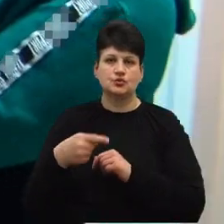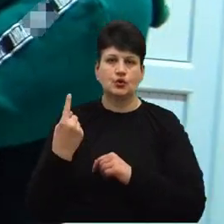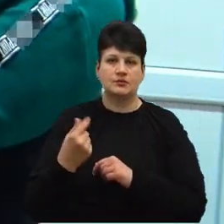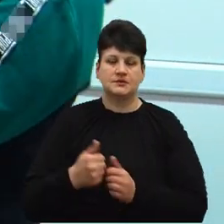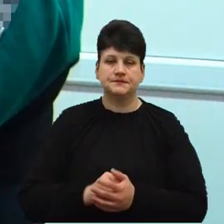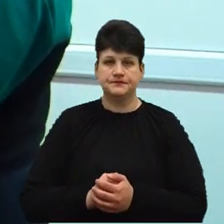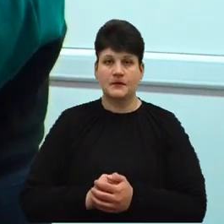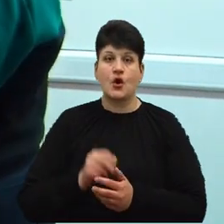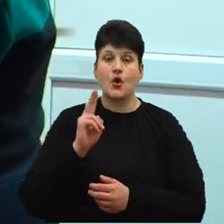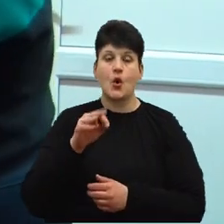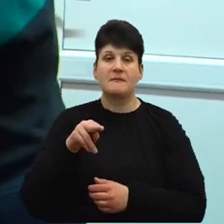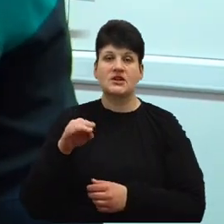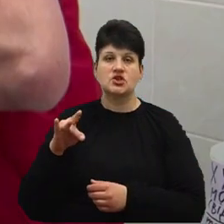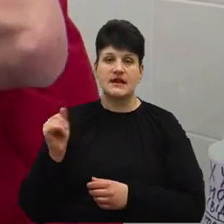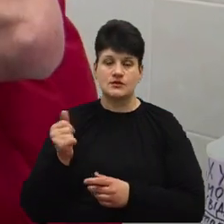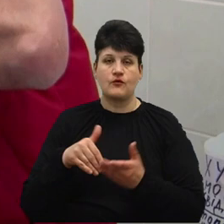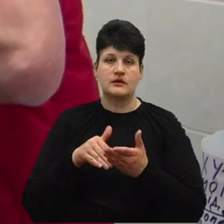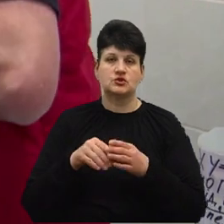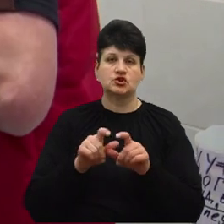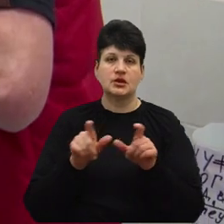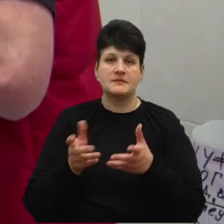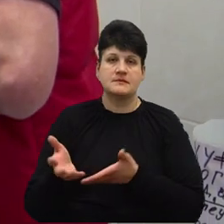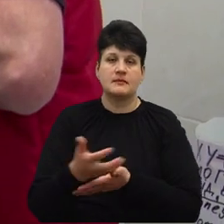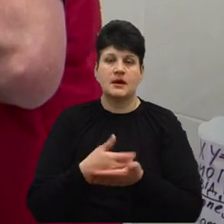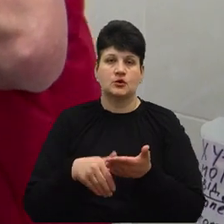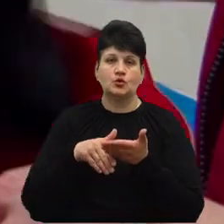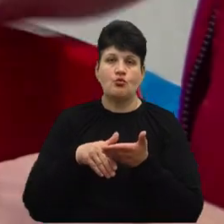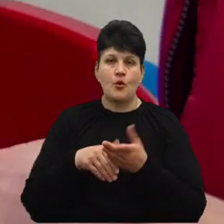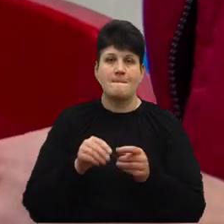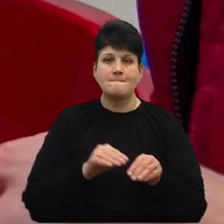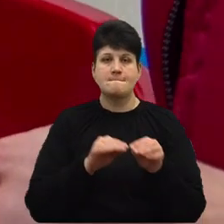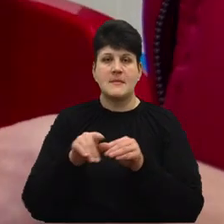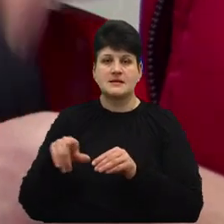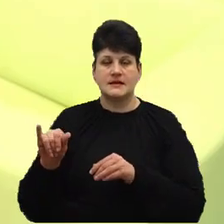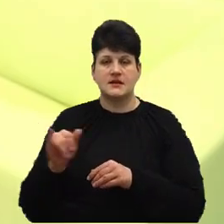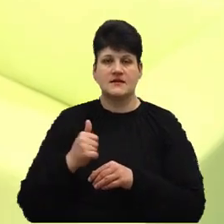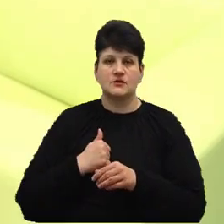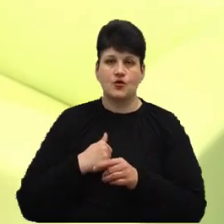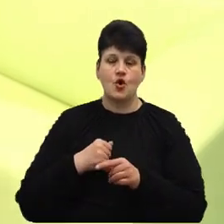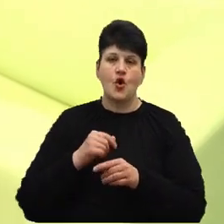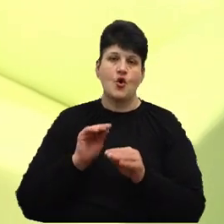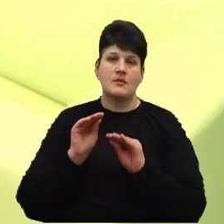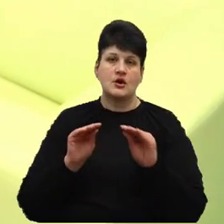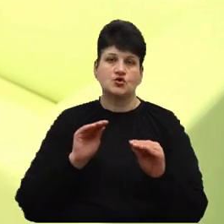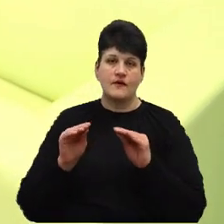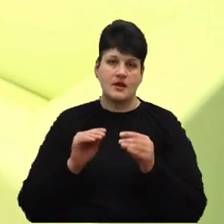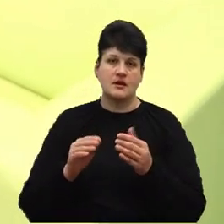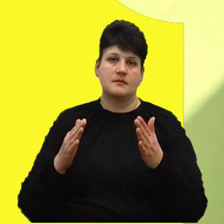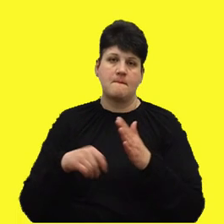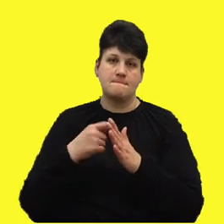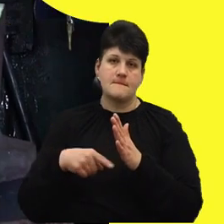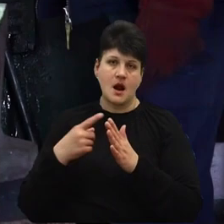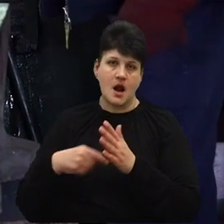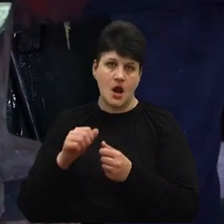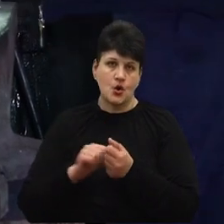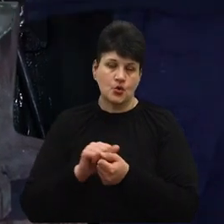У Копичанецькому волонтерському штабі збирають допомогу переселенцям та військовим, облаштували громадську пральню та коворкінг-центр.